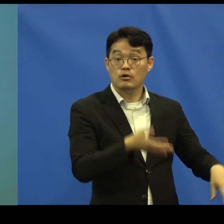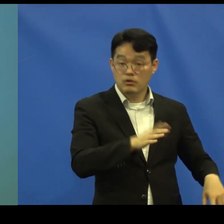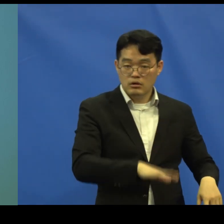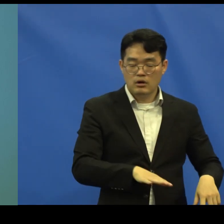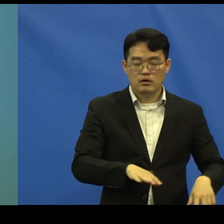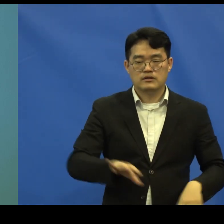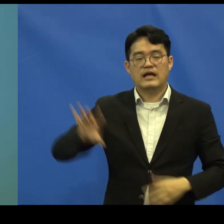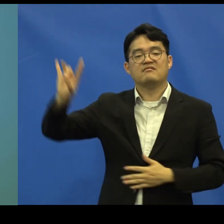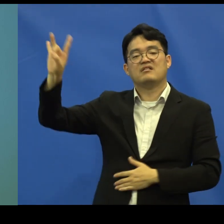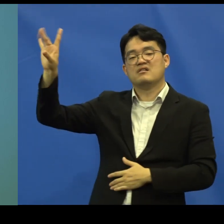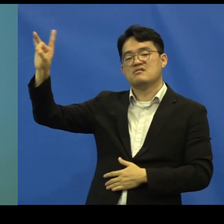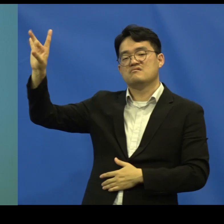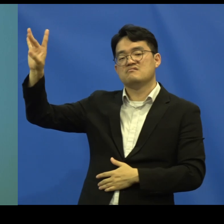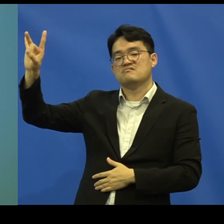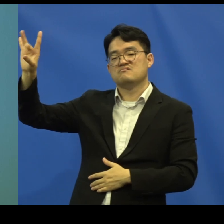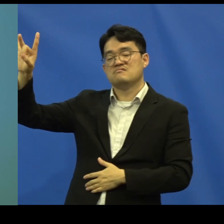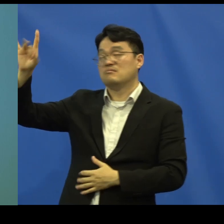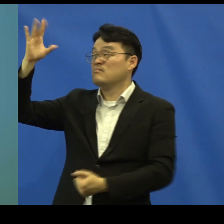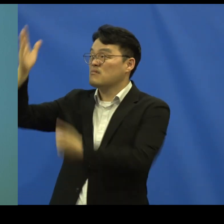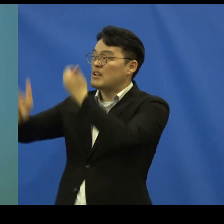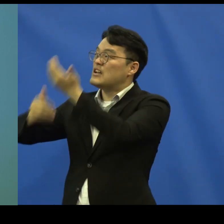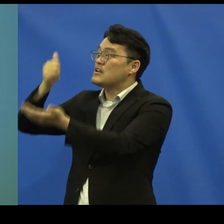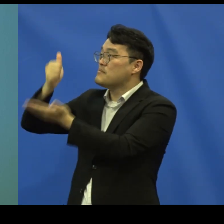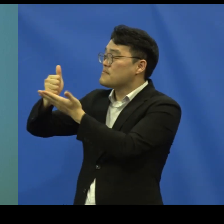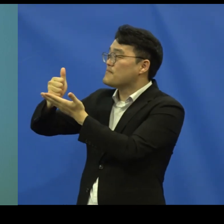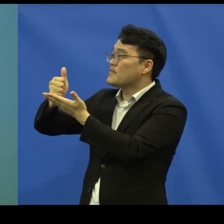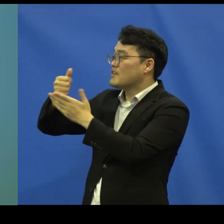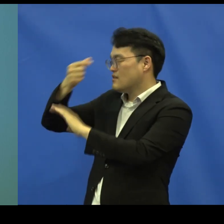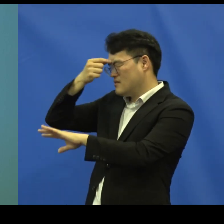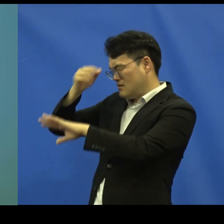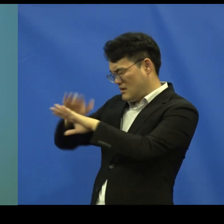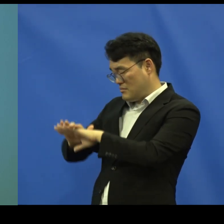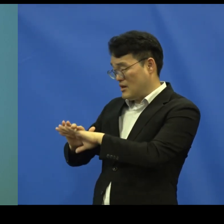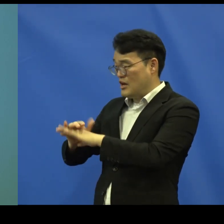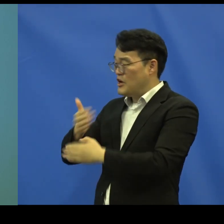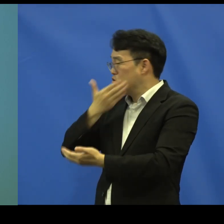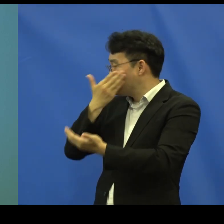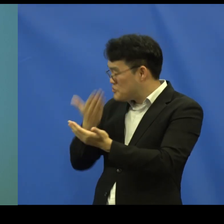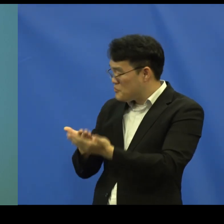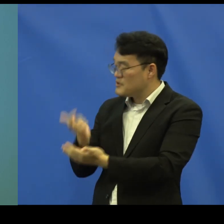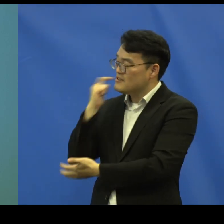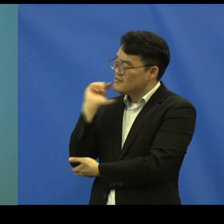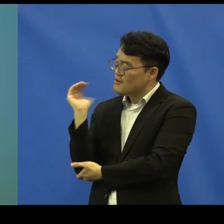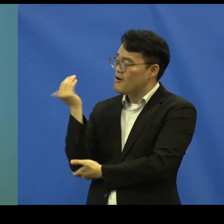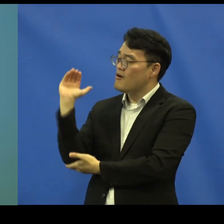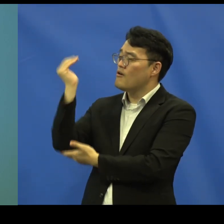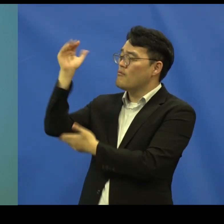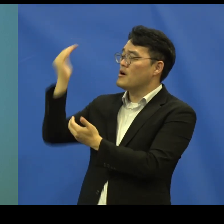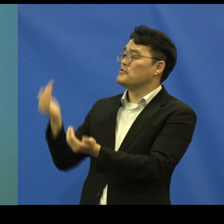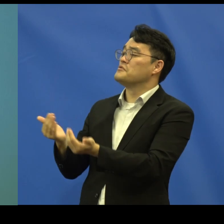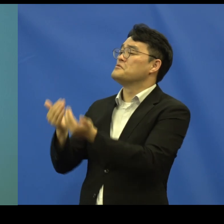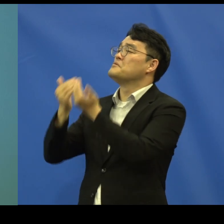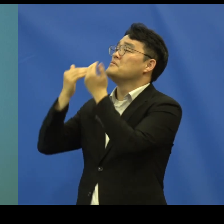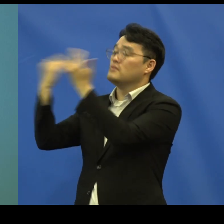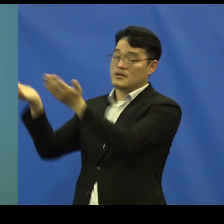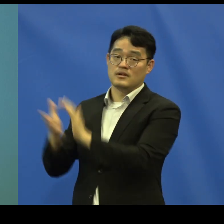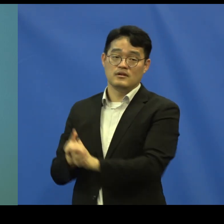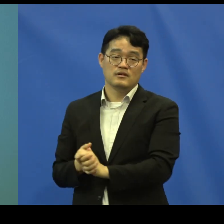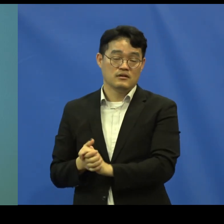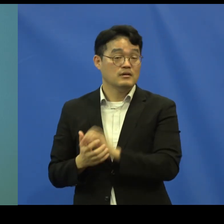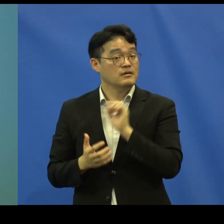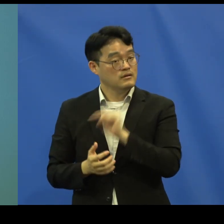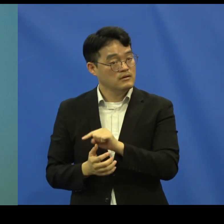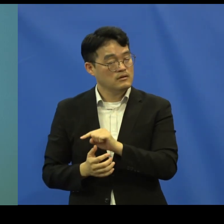아마 1년 내내 다 다루어도 다 살펴볼 수 없는 게 영광이라는 단어일 거예요.